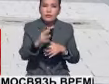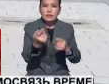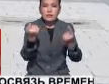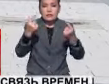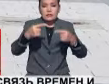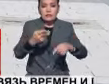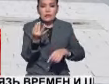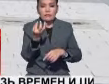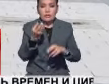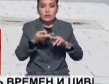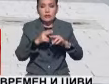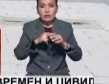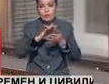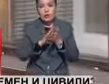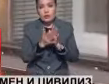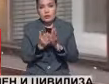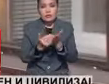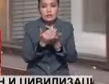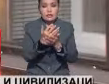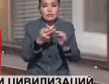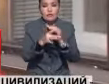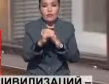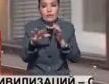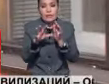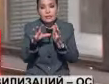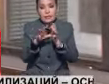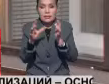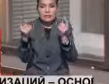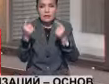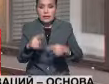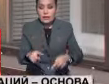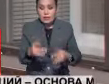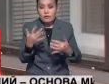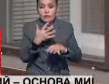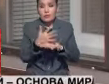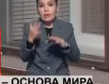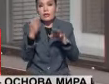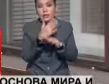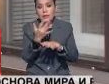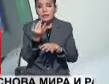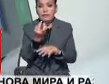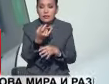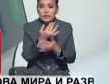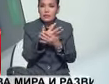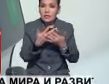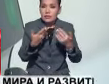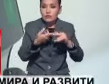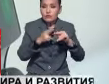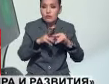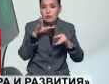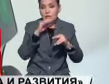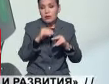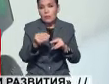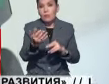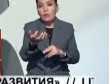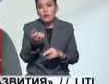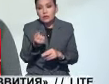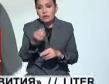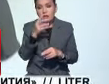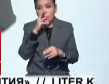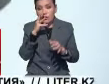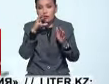странах, обострении геополитических конфликтов, энергетическом кризисе. Тем более, что природа инвестиционных продуктов предполагает вероятность как получения дохода,